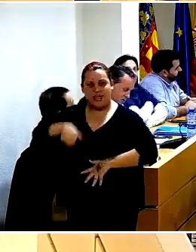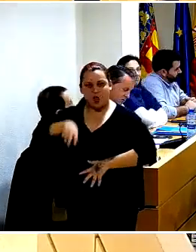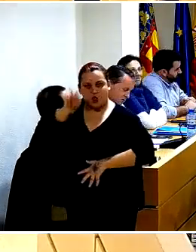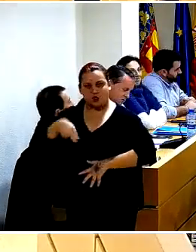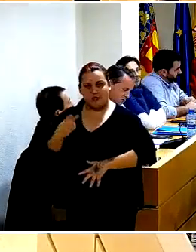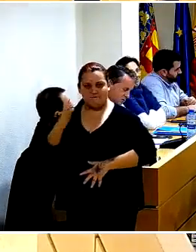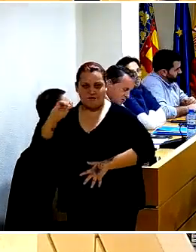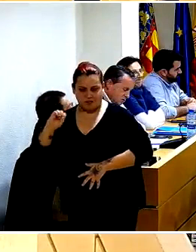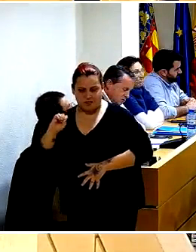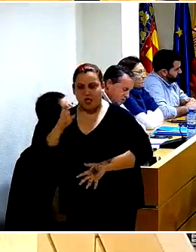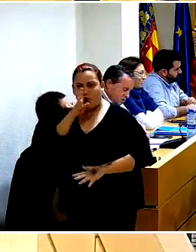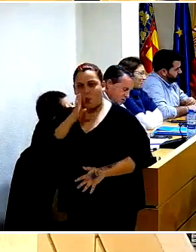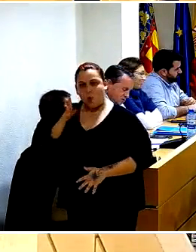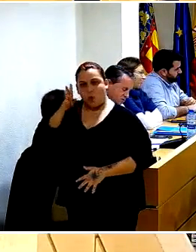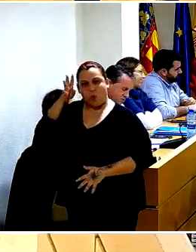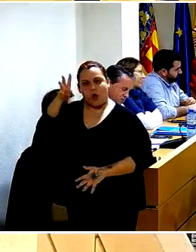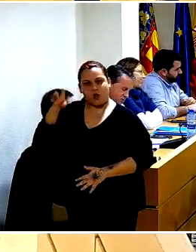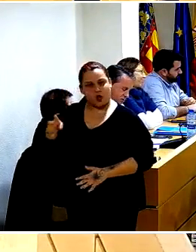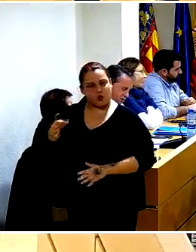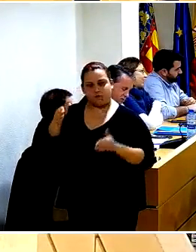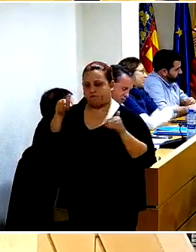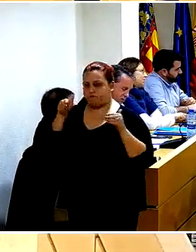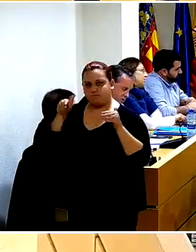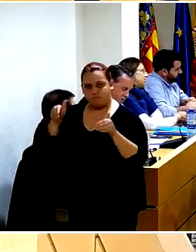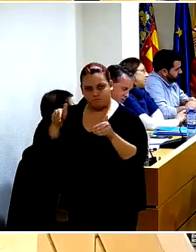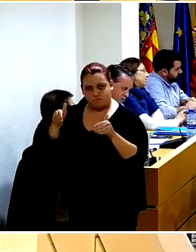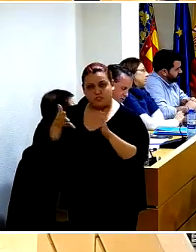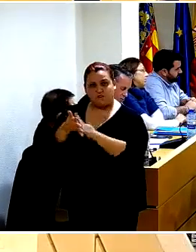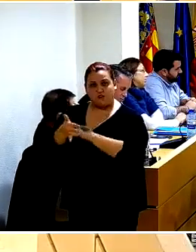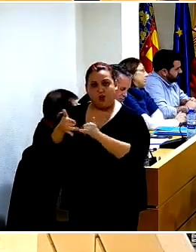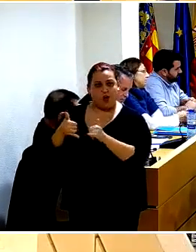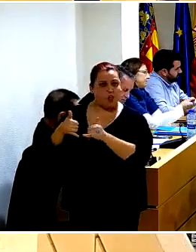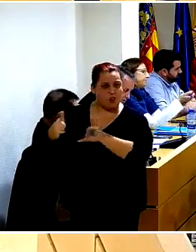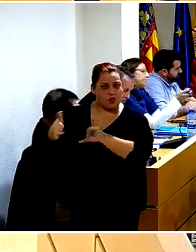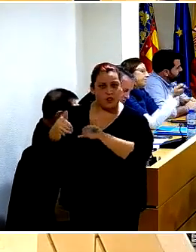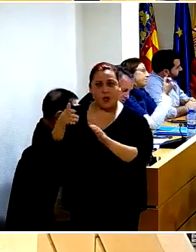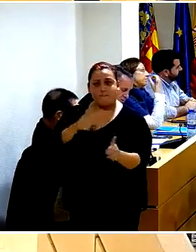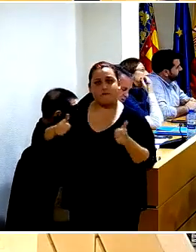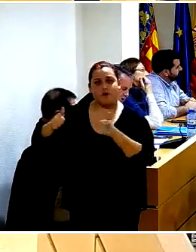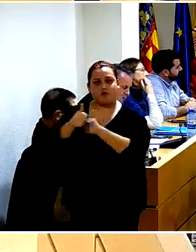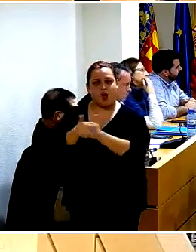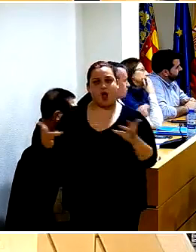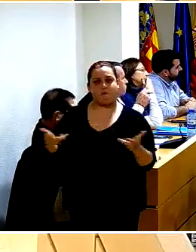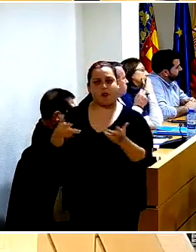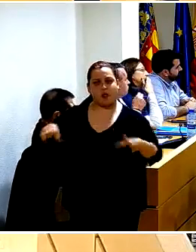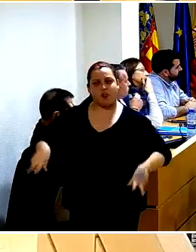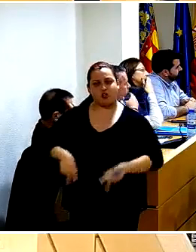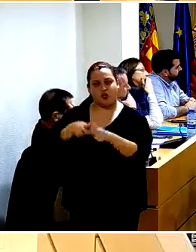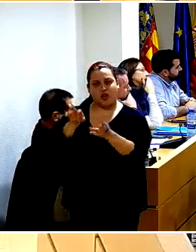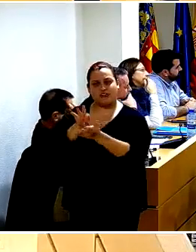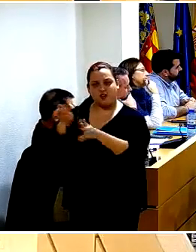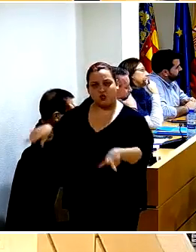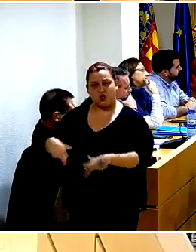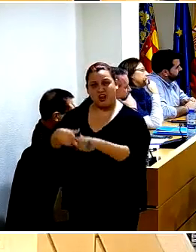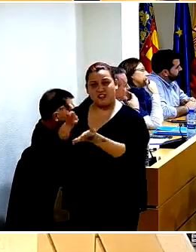la legislatura anirà en la mateixa línia, en la línia de prioritzar l'emergència social, els serveis socials, els serveis